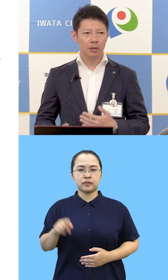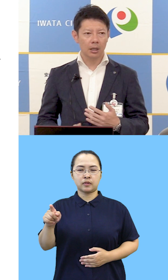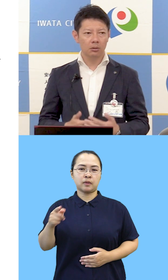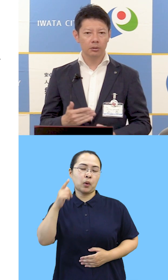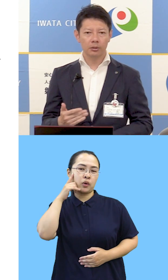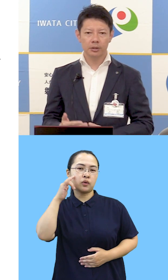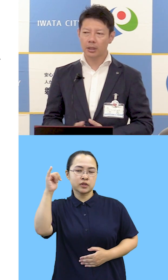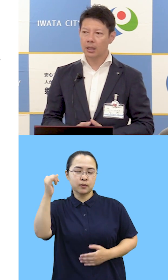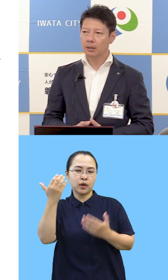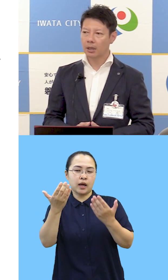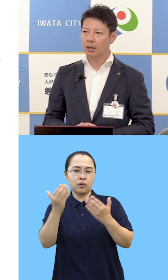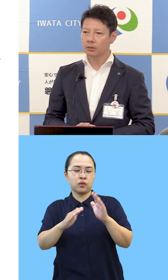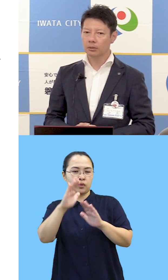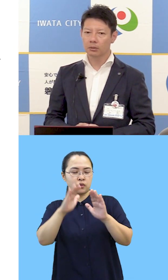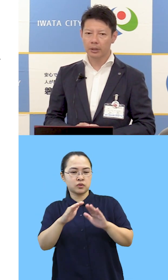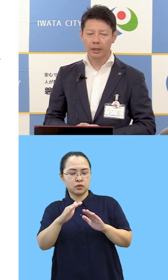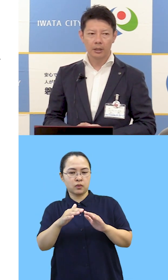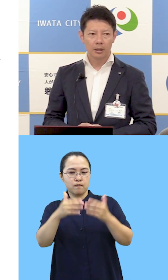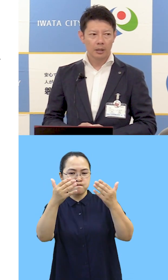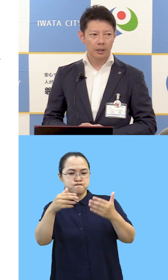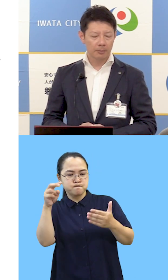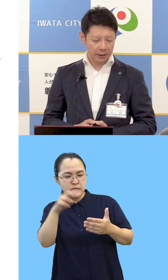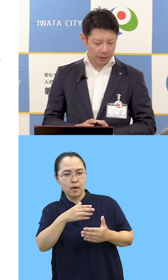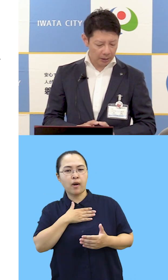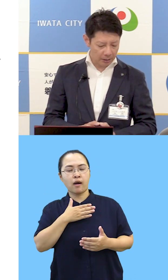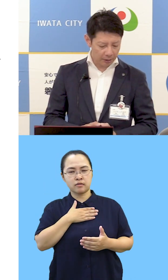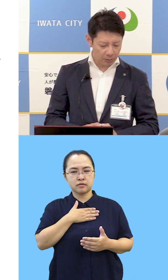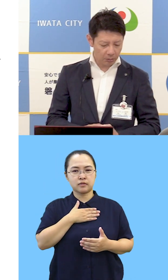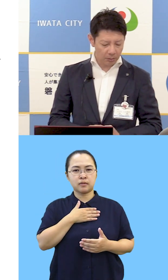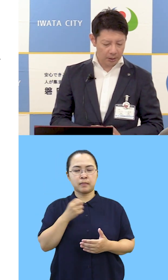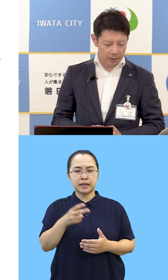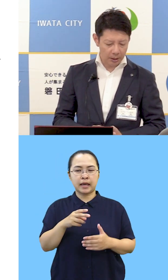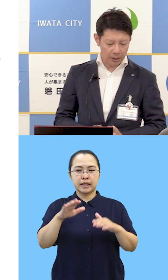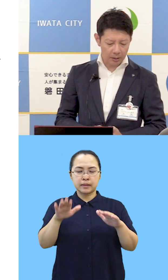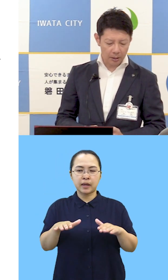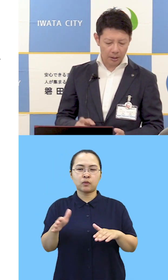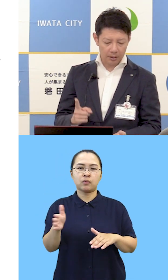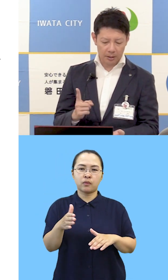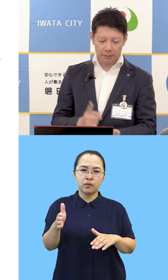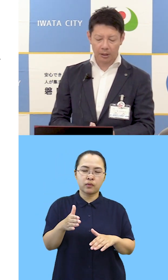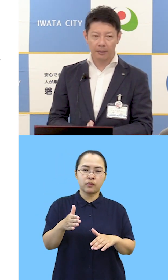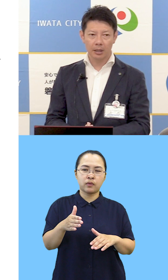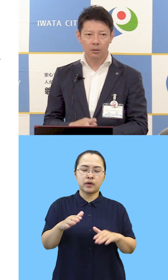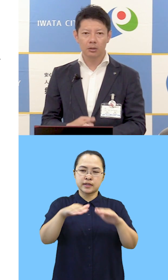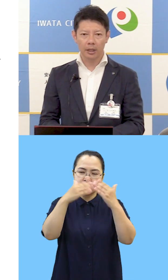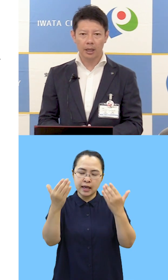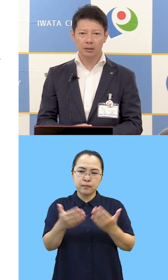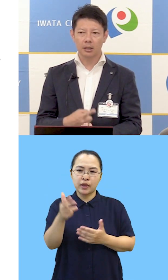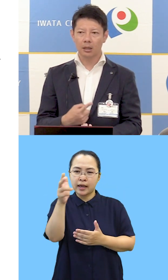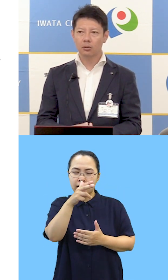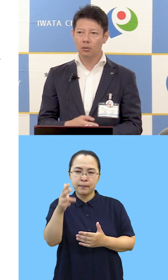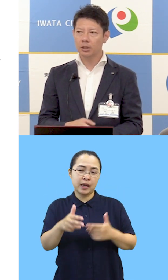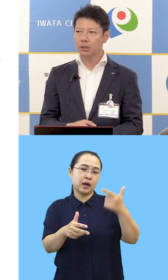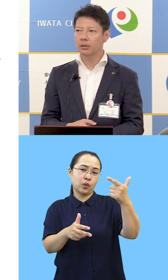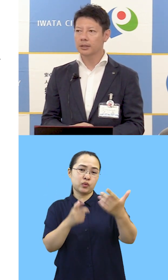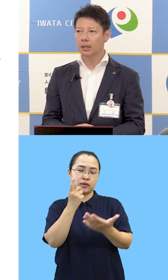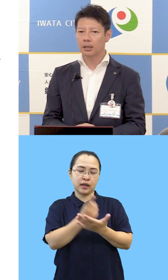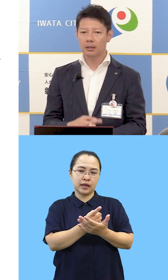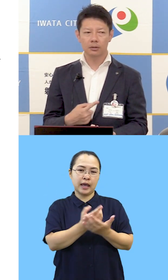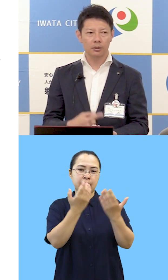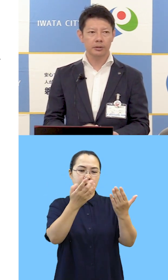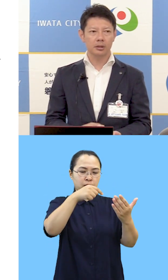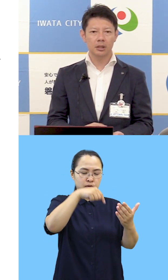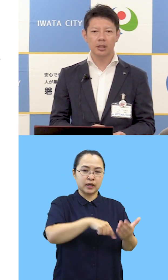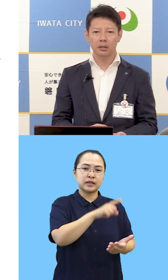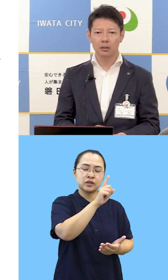者も学校の様子が分かるということで、ただ今のところはですね、全部でカメラ6台、各学校に1個です